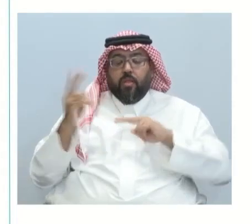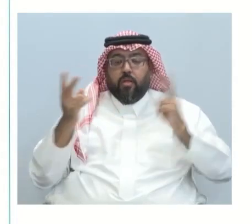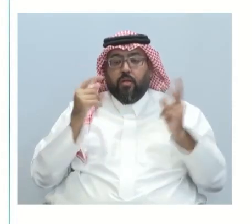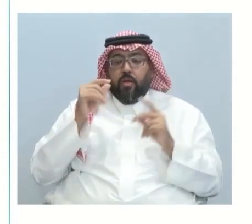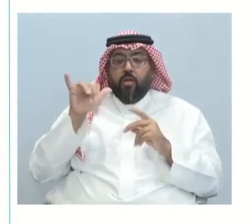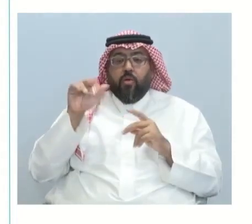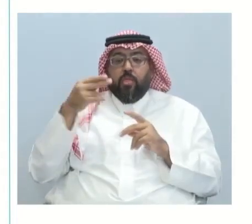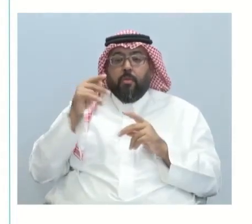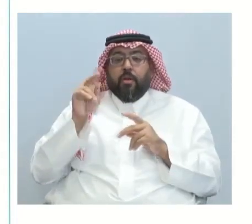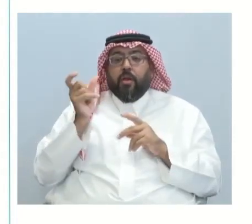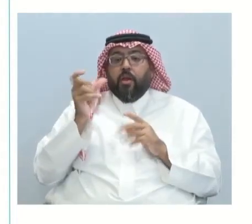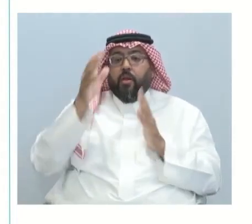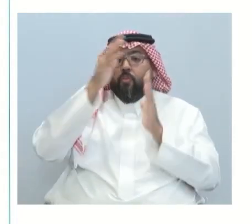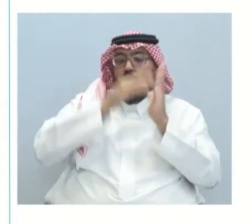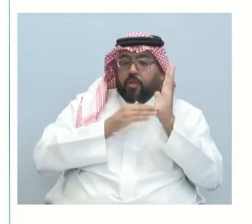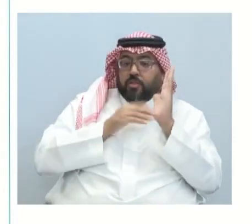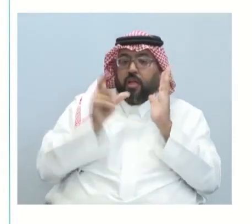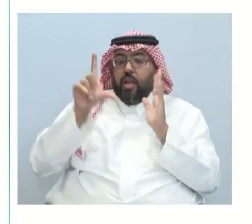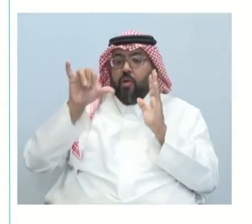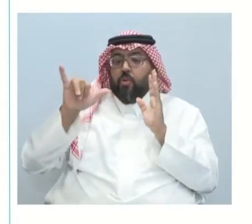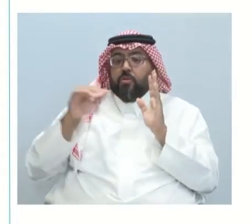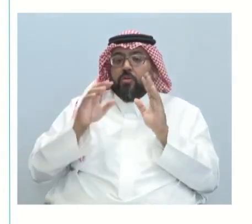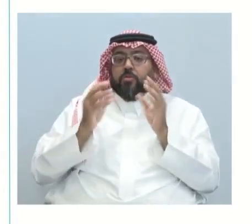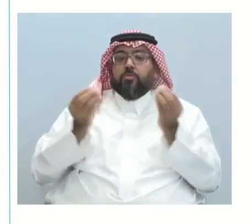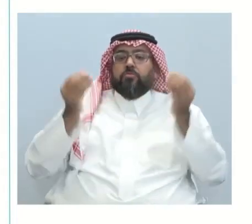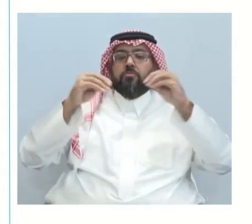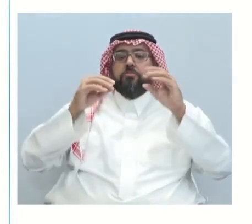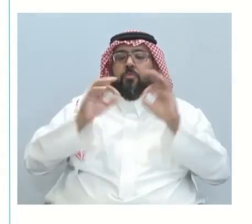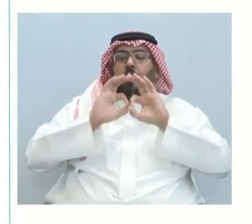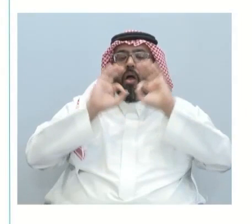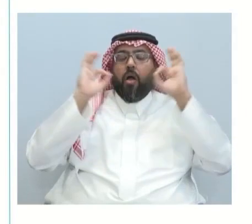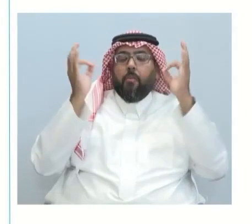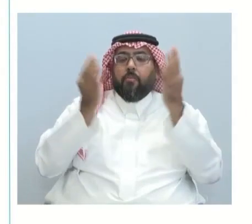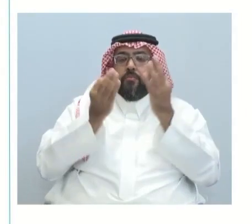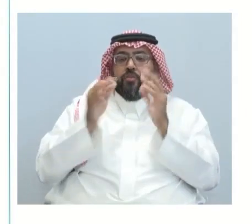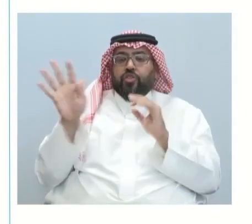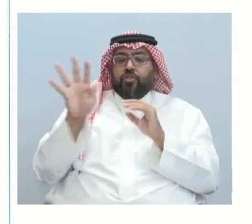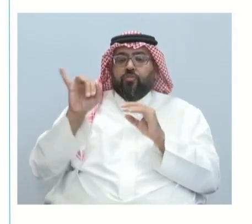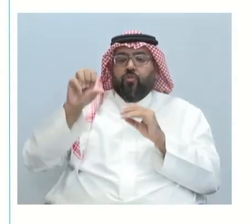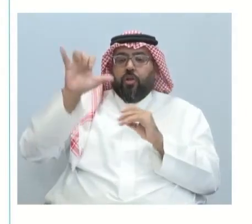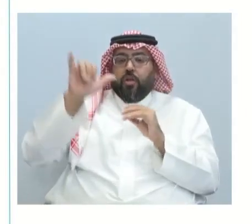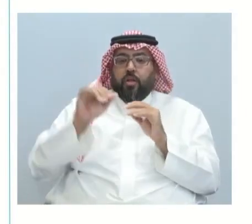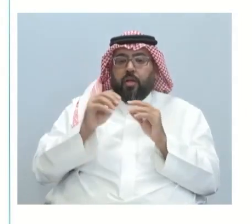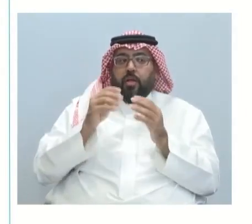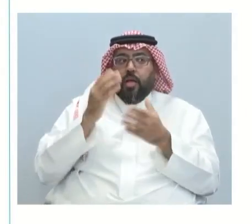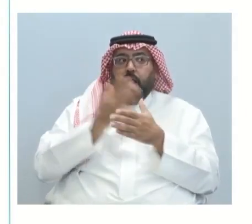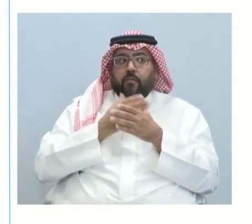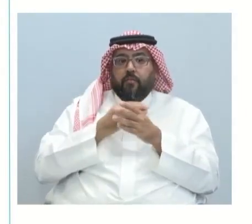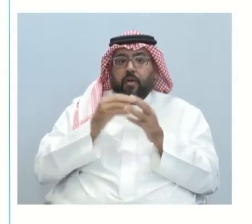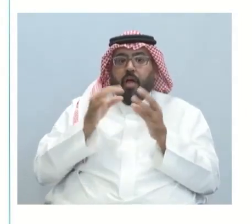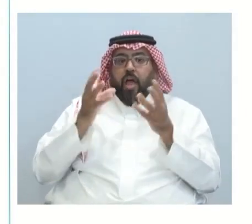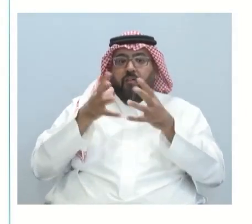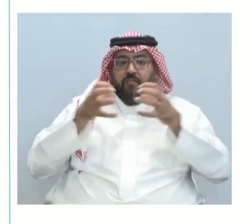يعتبر نموذج لوس اكثر شموليه ليش لانه استطاع ان يفسر الاحماض